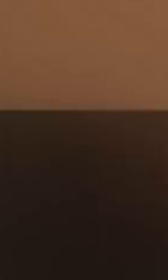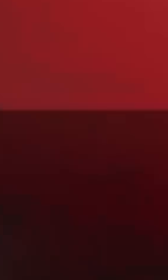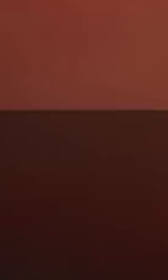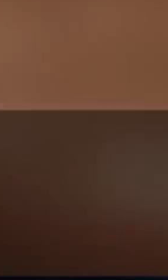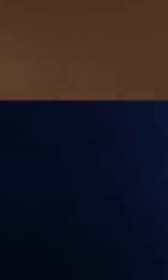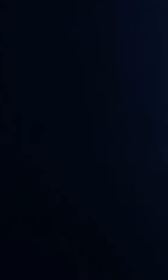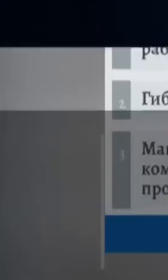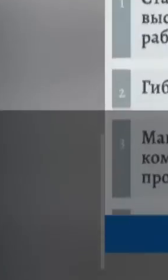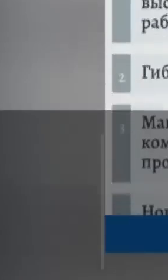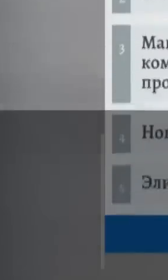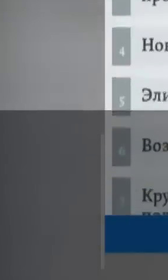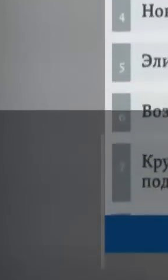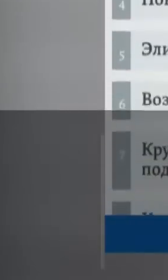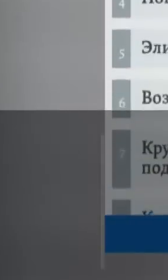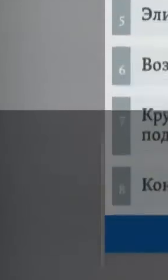למיגור האלימות.